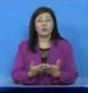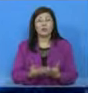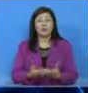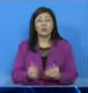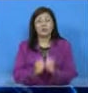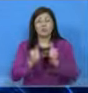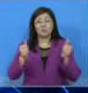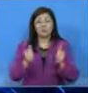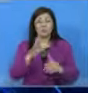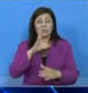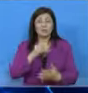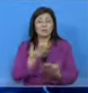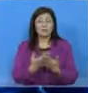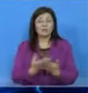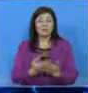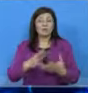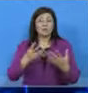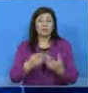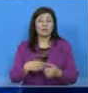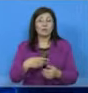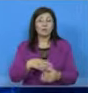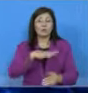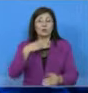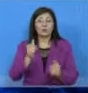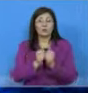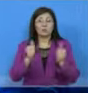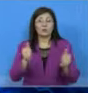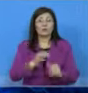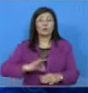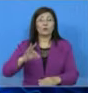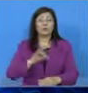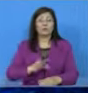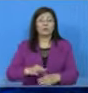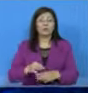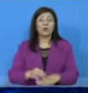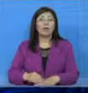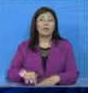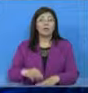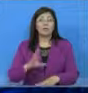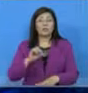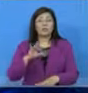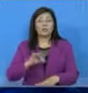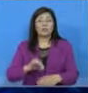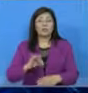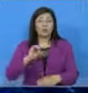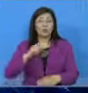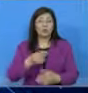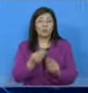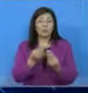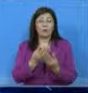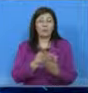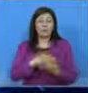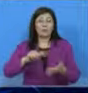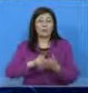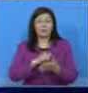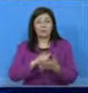они разводятся. Если считать в процентах, то большая часть разводов приходится на области севера страны. А вот на юге их очень мало. Есть разные причины